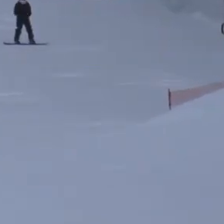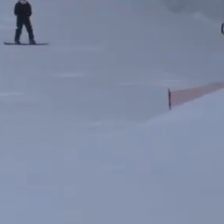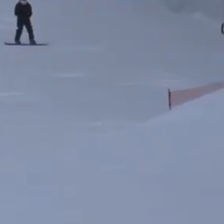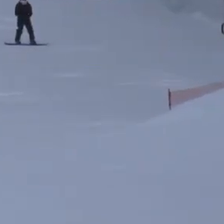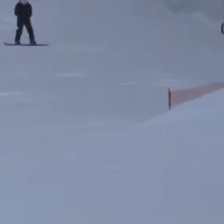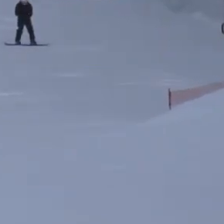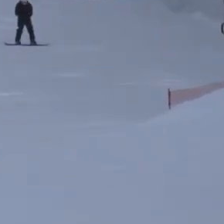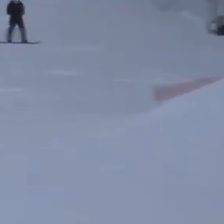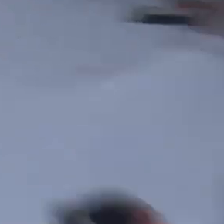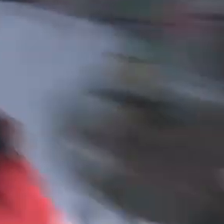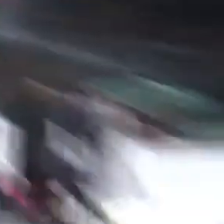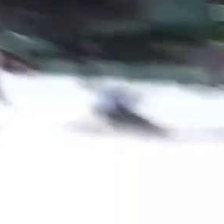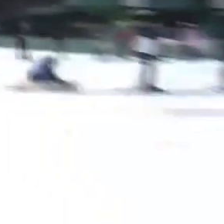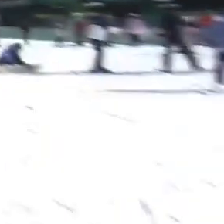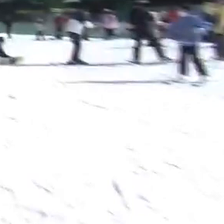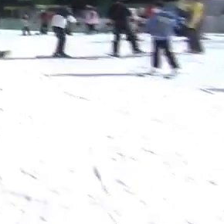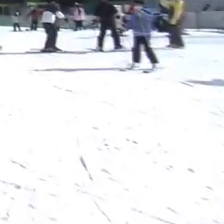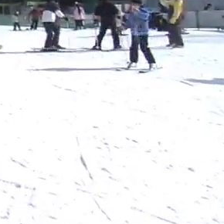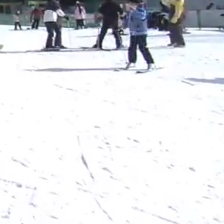みちゃんはどこだ？